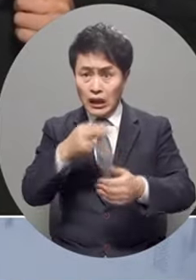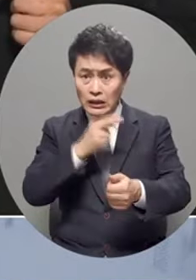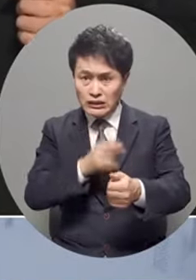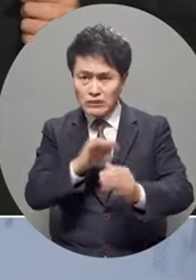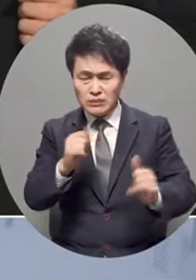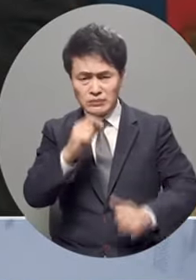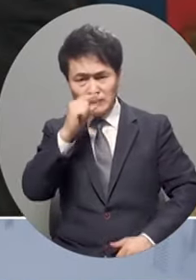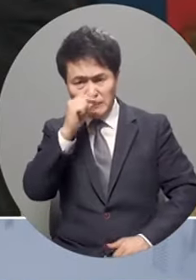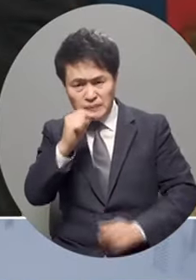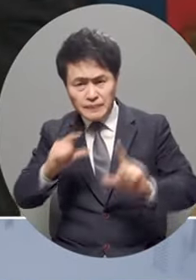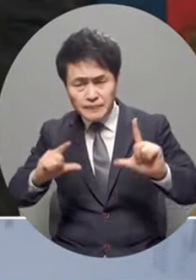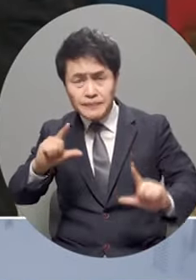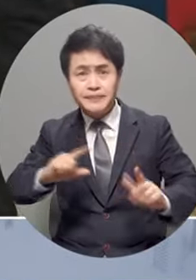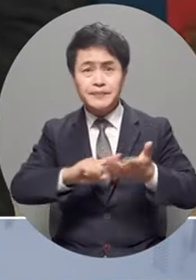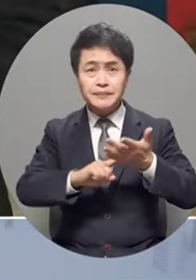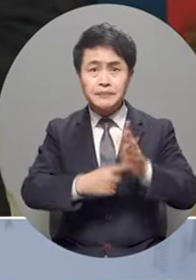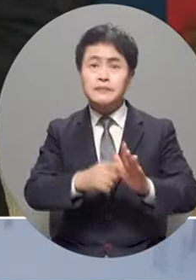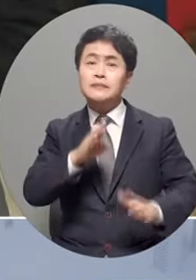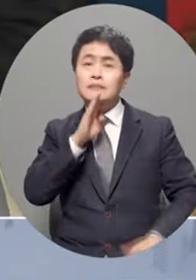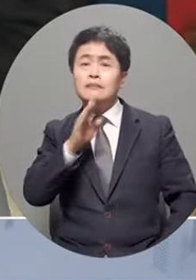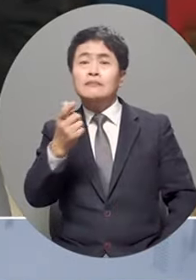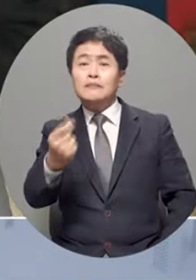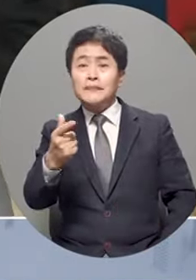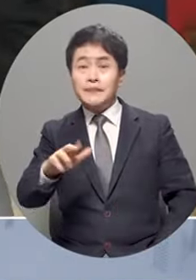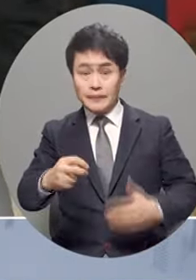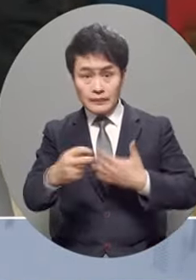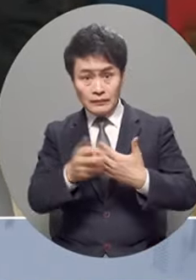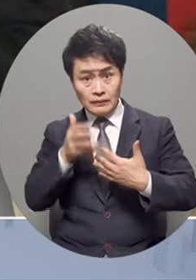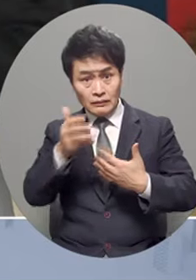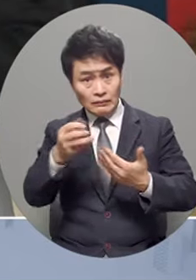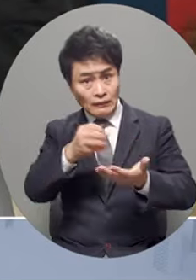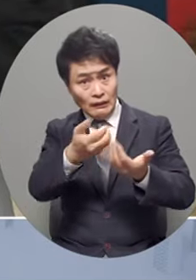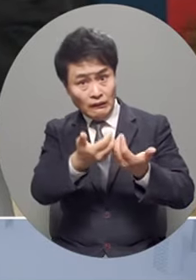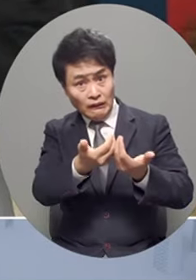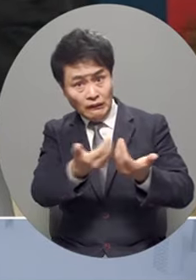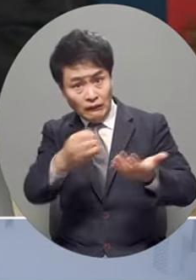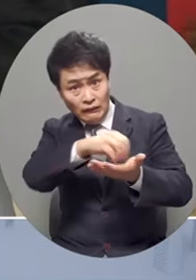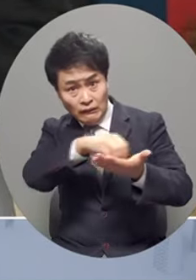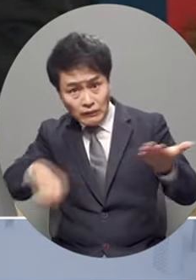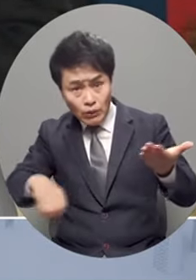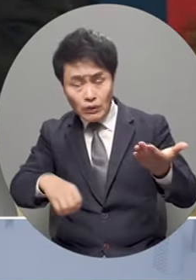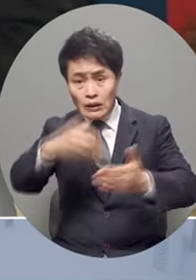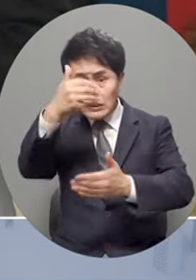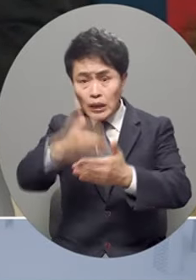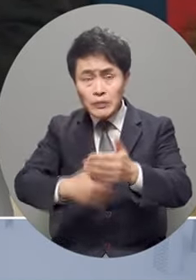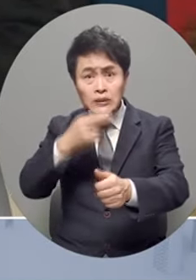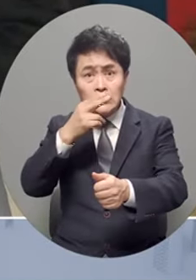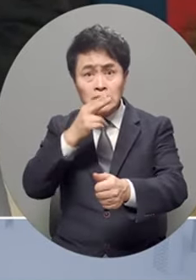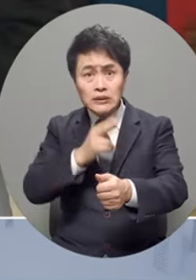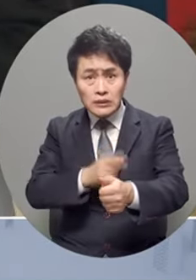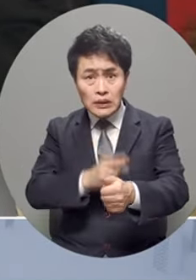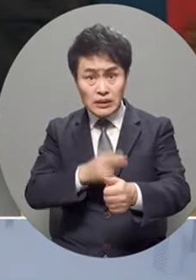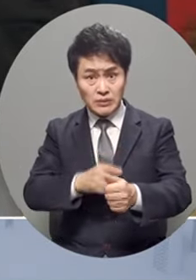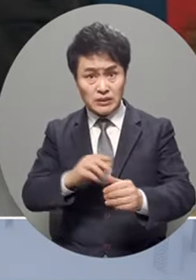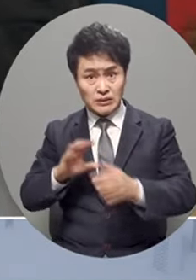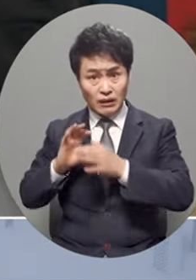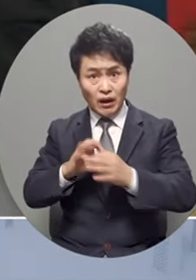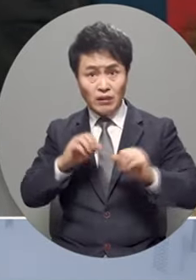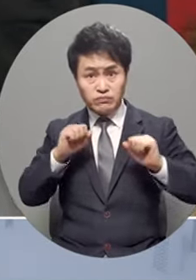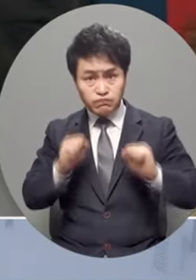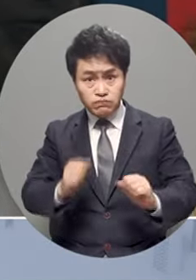모습입니다. 그렇군요. 지금 전공의들이 떠난 의료 현장에서는 남은 의료진만으로 그야말로 버티고 있지